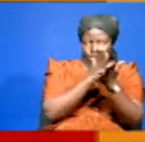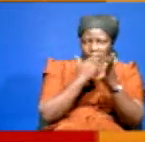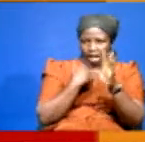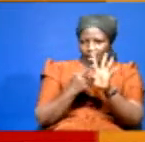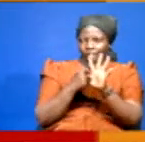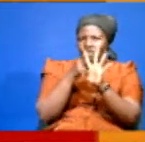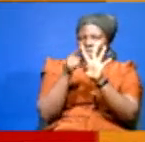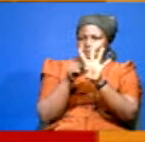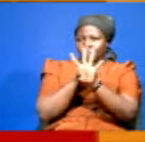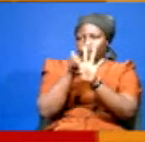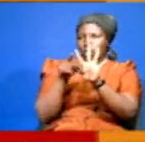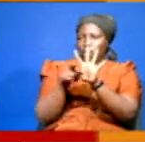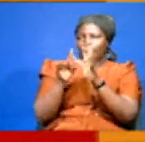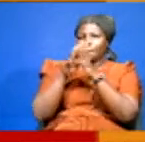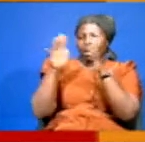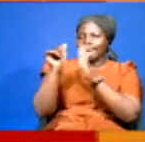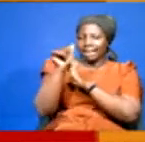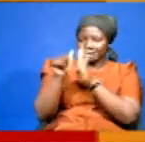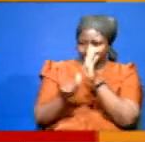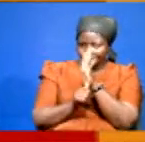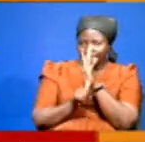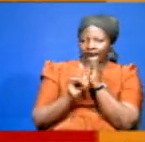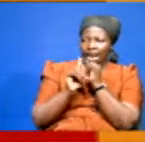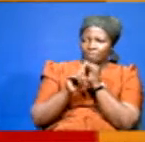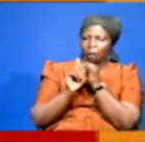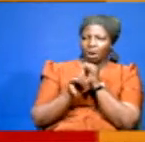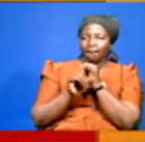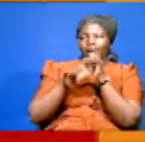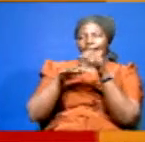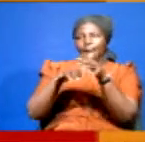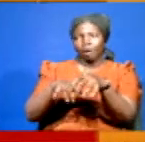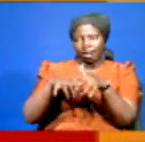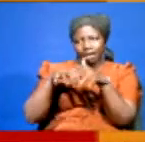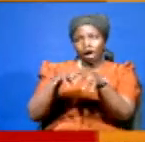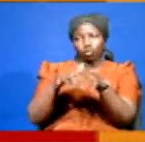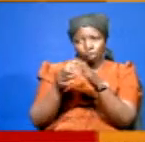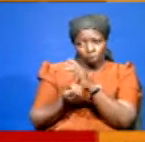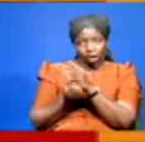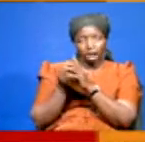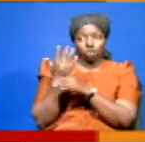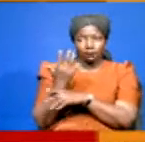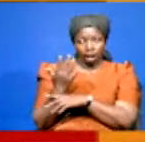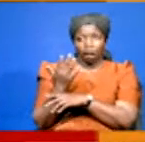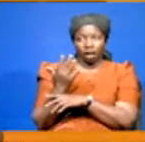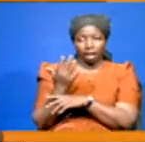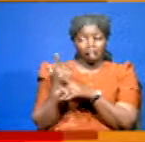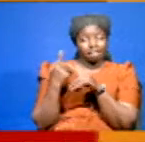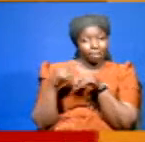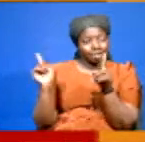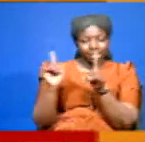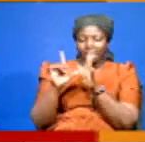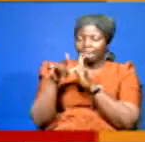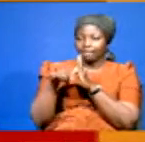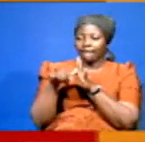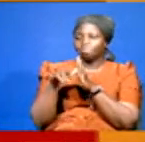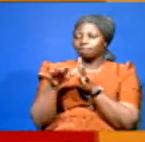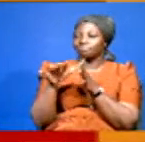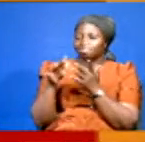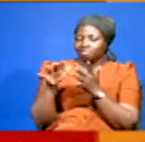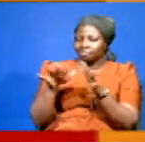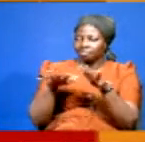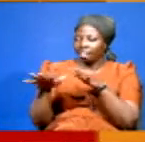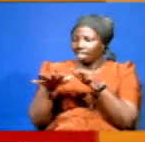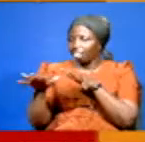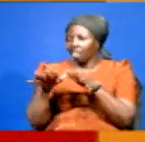ni uzalishaji, that agricultural production. Mm-hmm. Lakini tukawa na mvugovugo kidogo, serikali